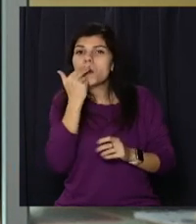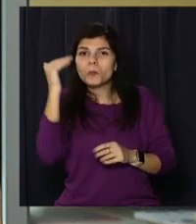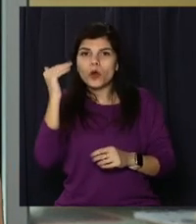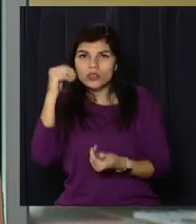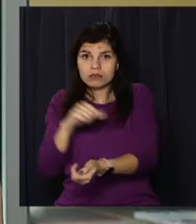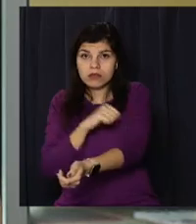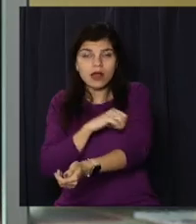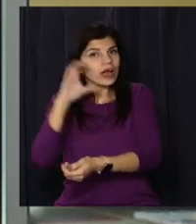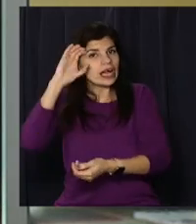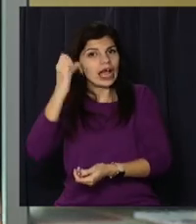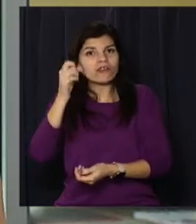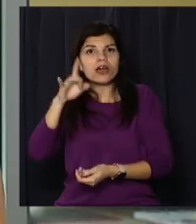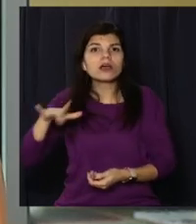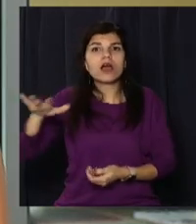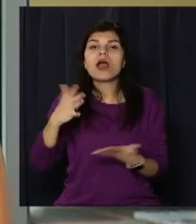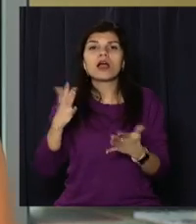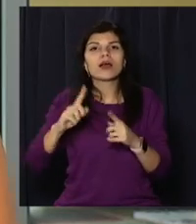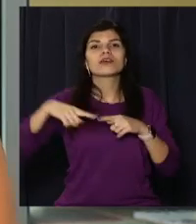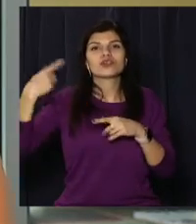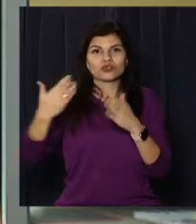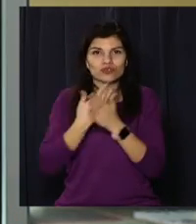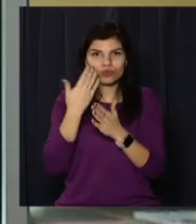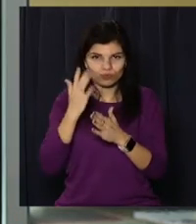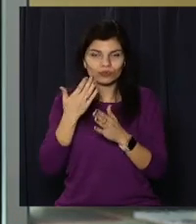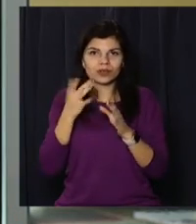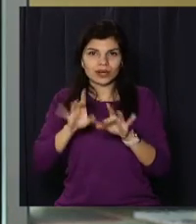Криворіжчині? У Ворізькому районі дивіться у наступному сюжеті.